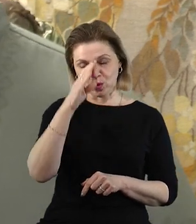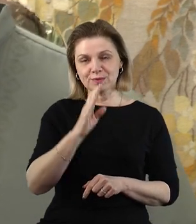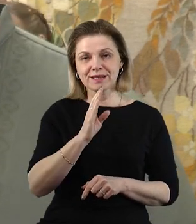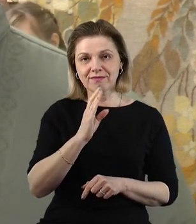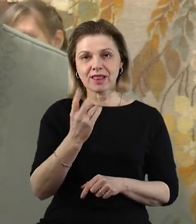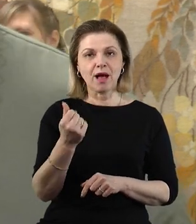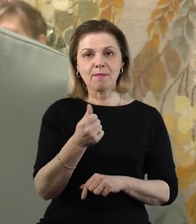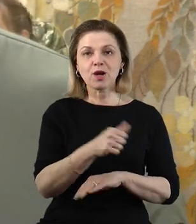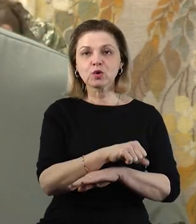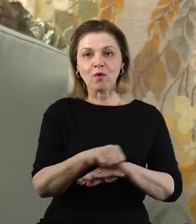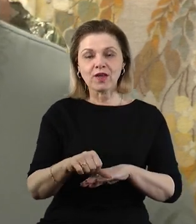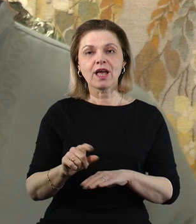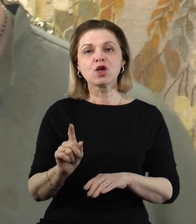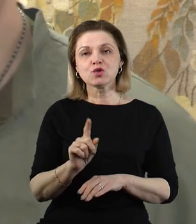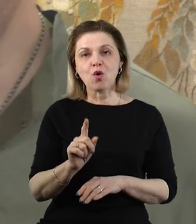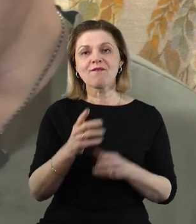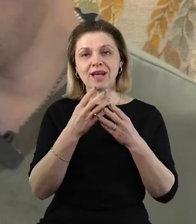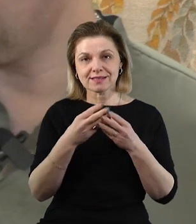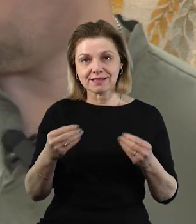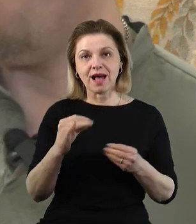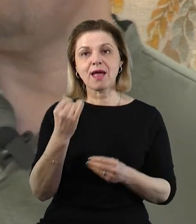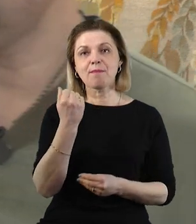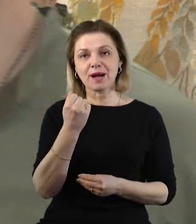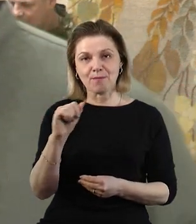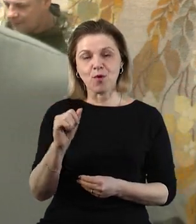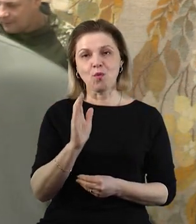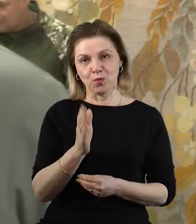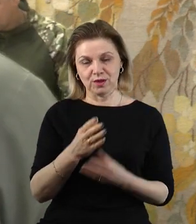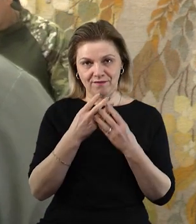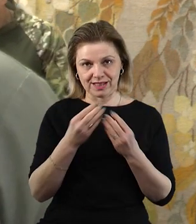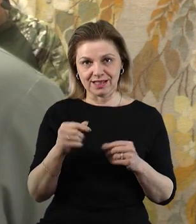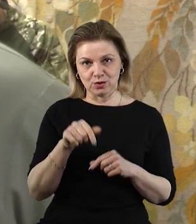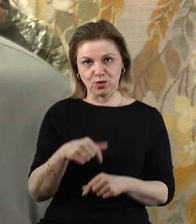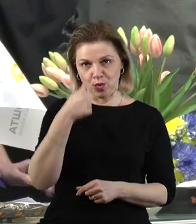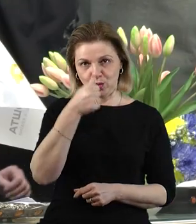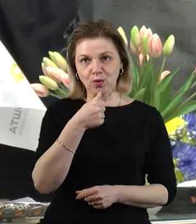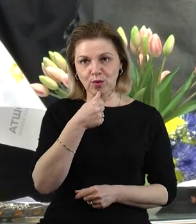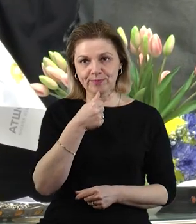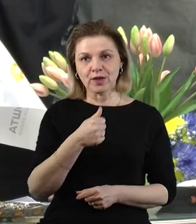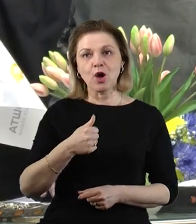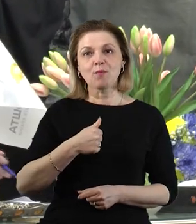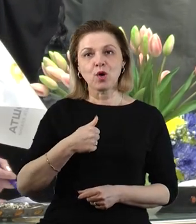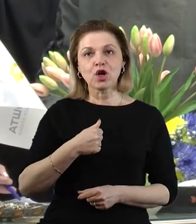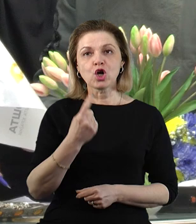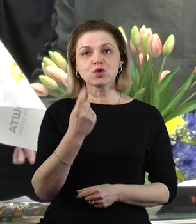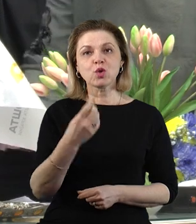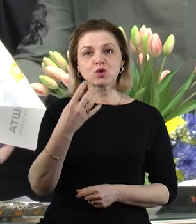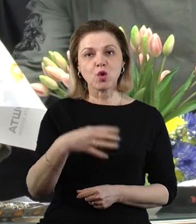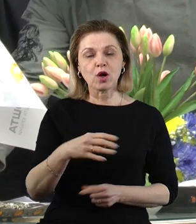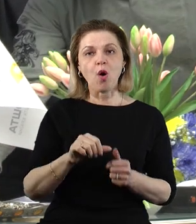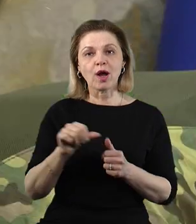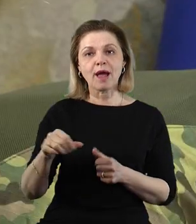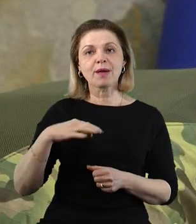та дівчата на передві також щоб вся весна та перемога вже були саме На весні цього року боєць 140го окремого